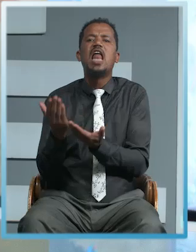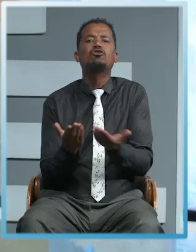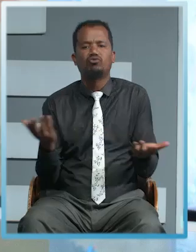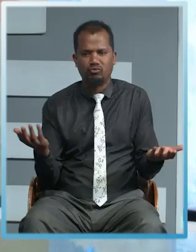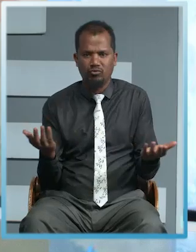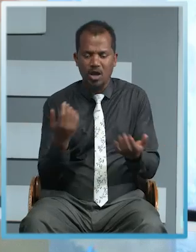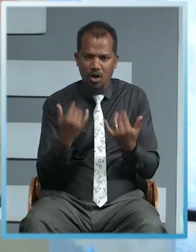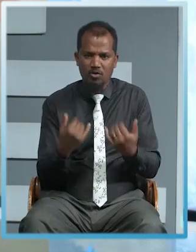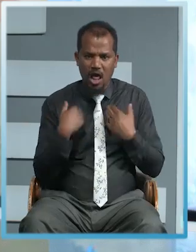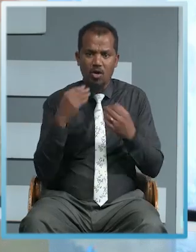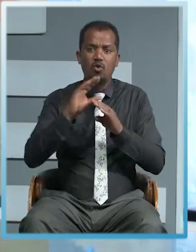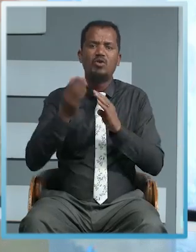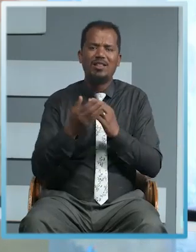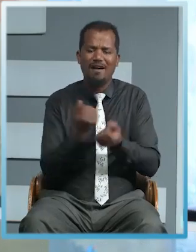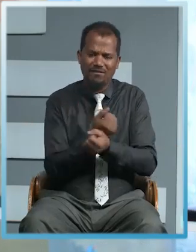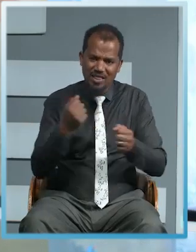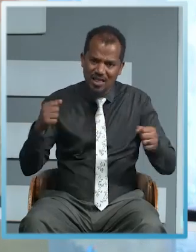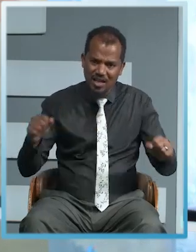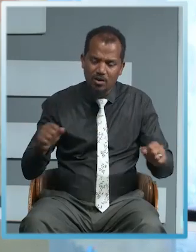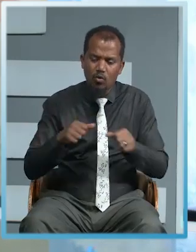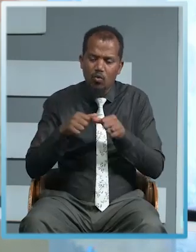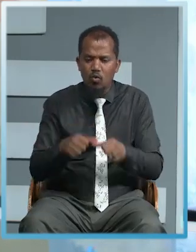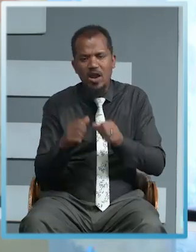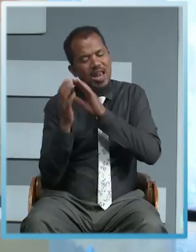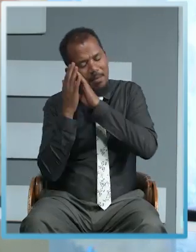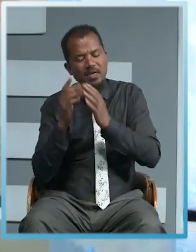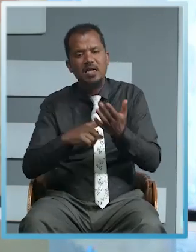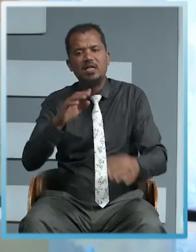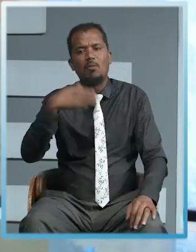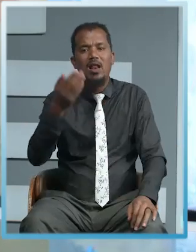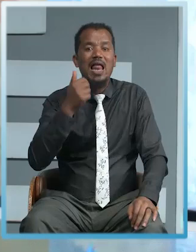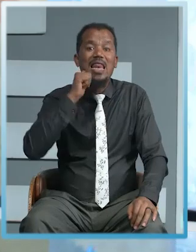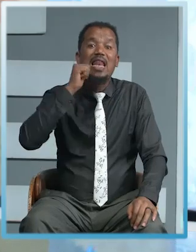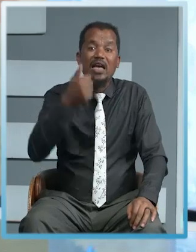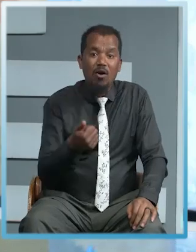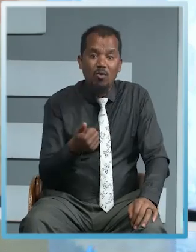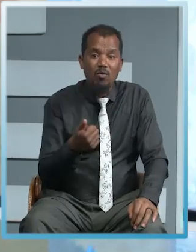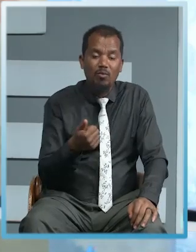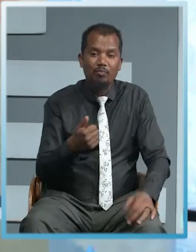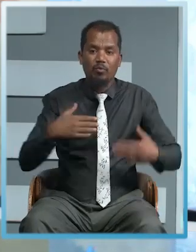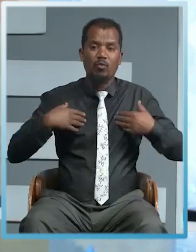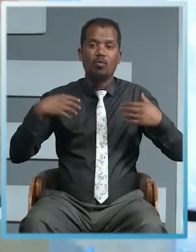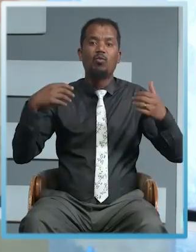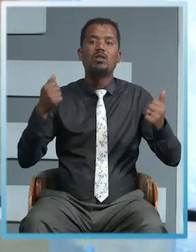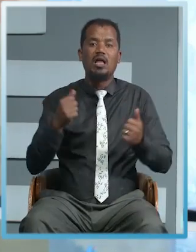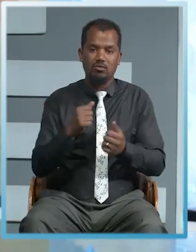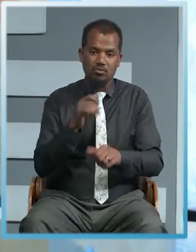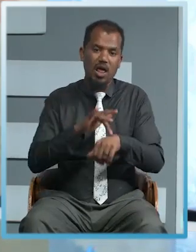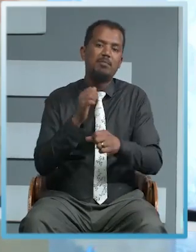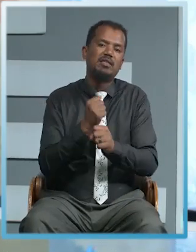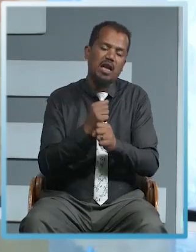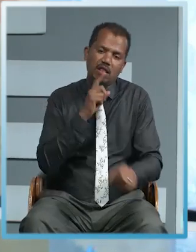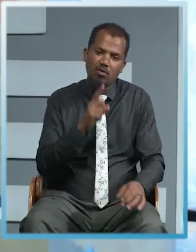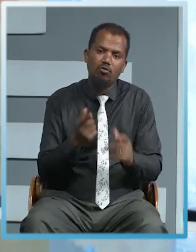يا عهون يالون هنيتا فتن ولن لما دار مالتنا كذا لأن جودمو وتعطوا لي مسراتنا